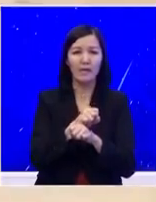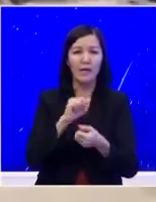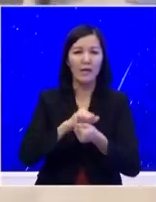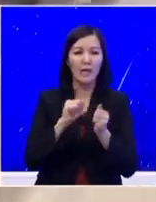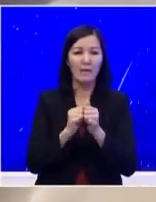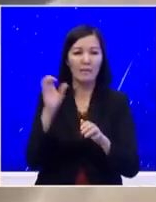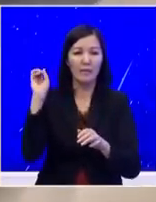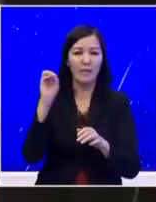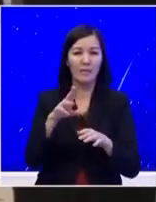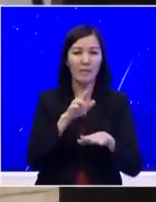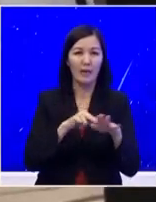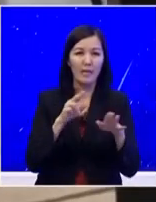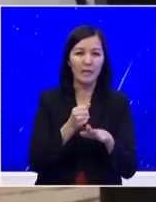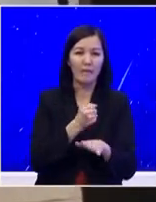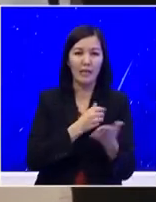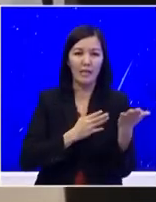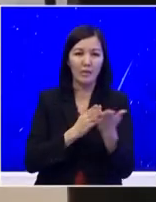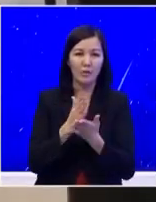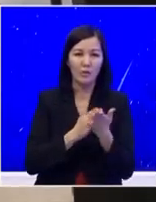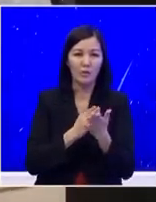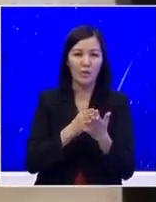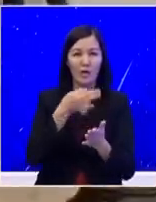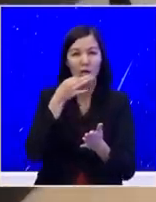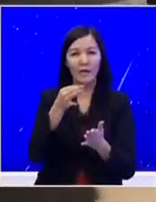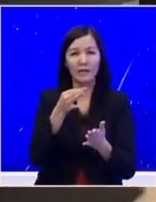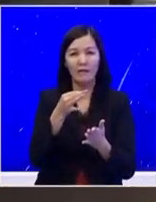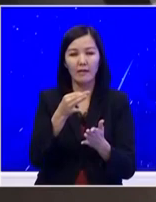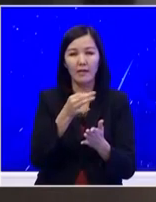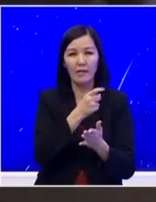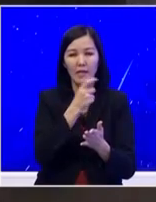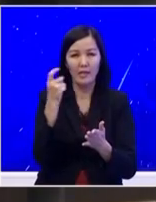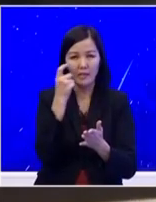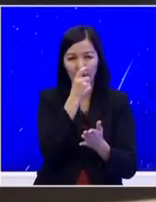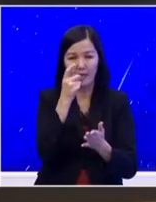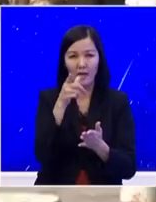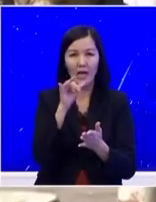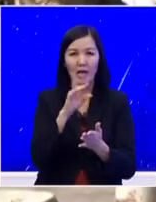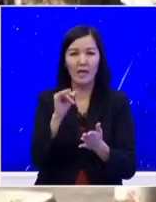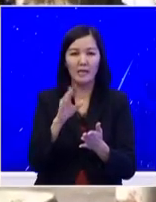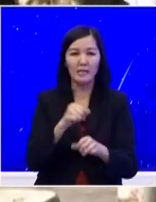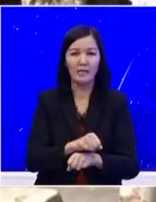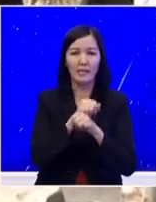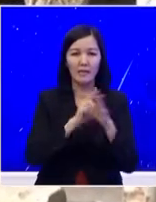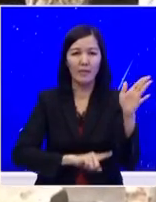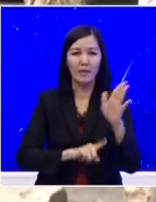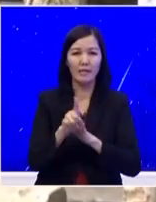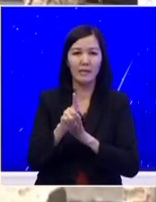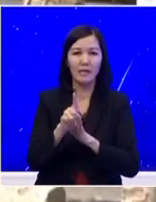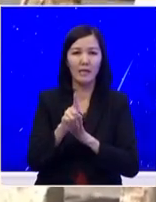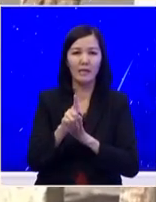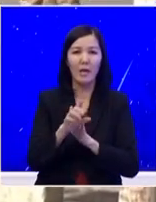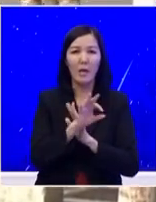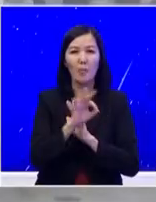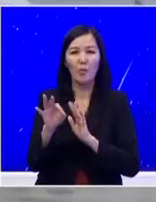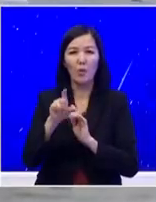камнями полицейских и военнослужащих. Те в ответ применили слезоточивый газ. Волна насилия поднялась после того, как от пулевого